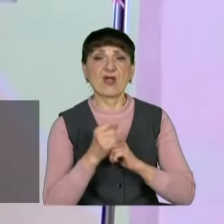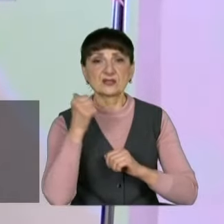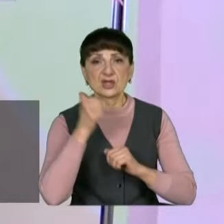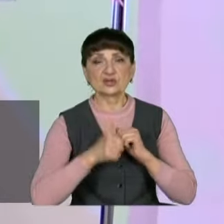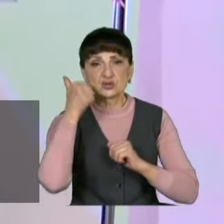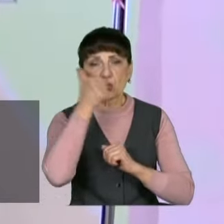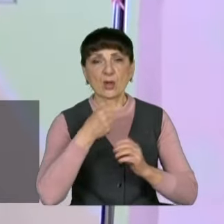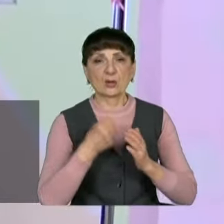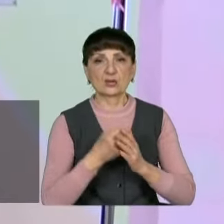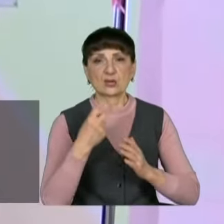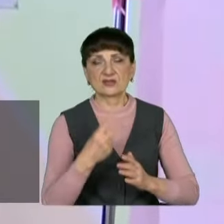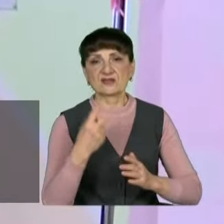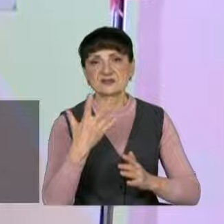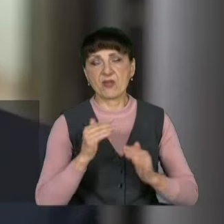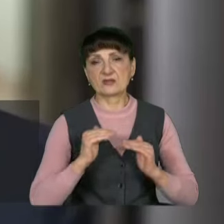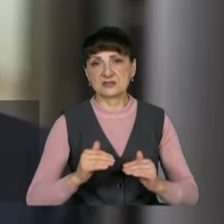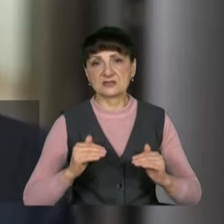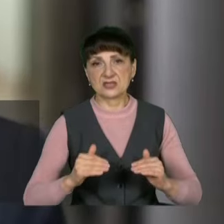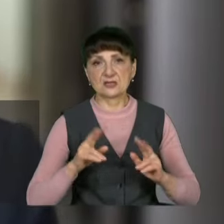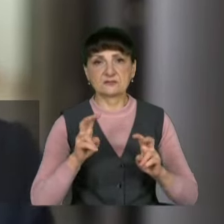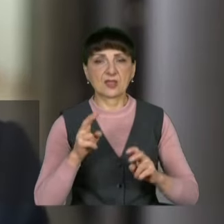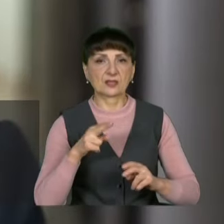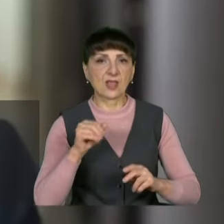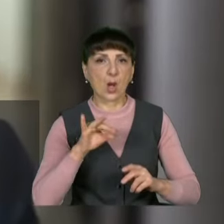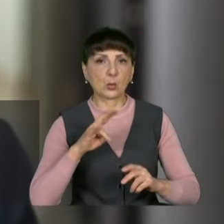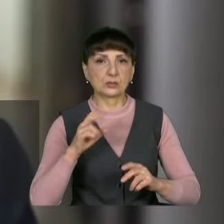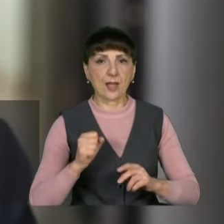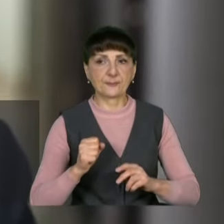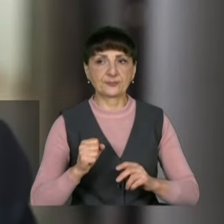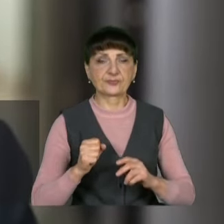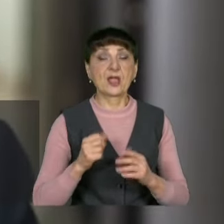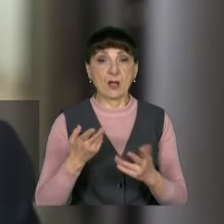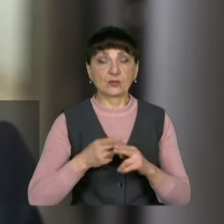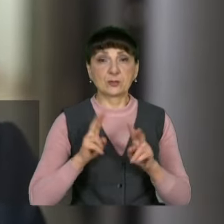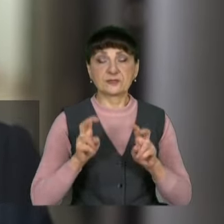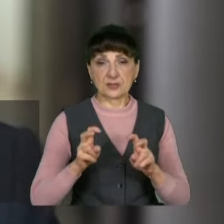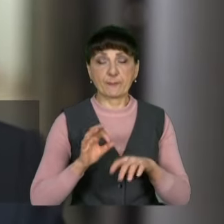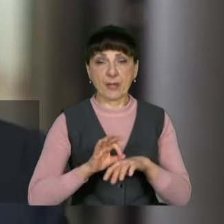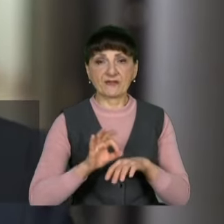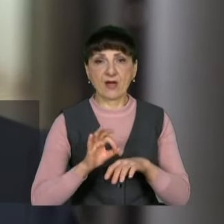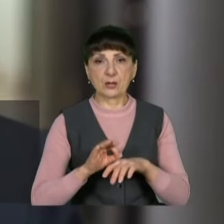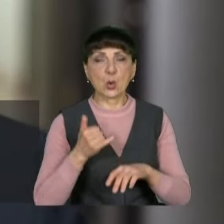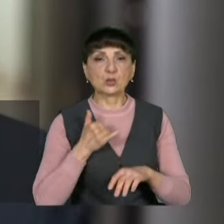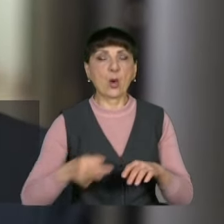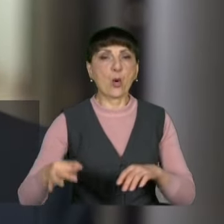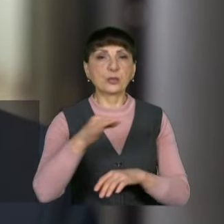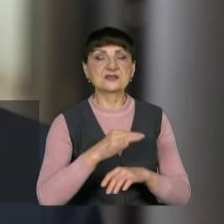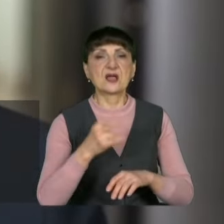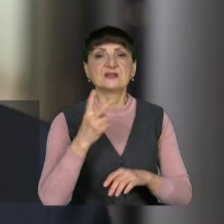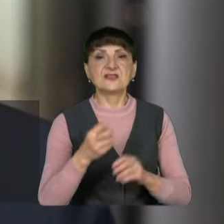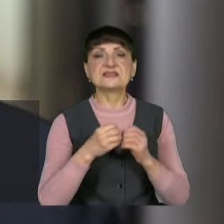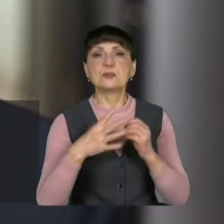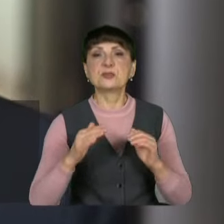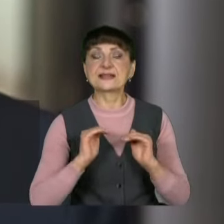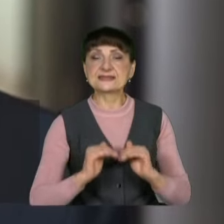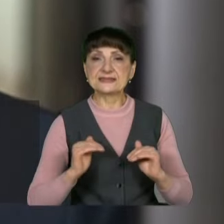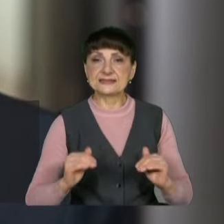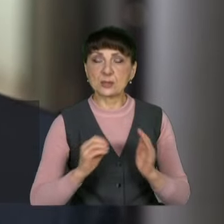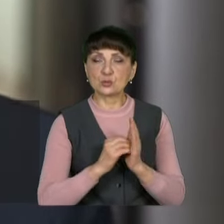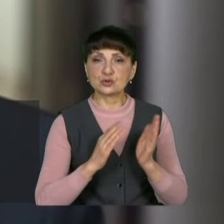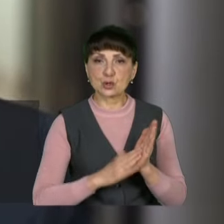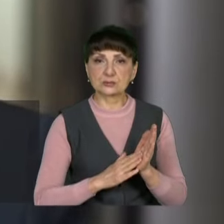до 25 новорожденных. Вот синдром Дауна. На сегодня по области у нас 215 детей на учете